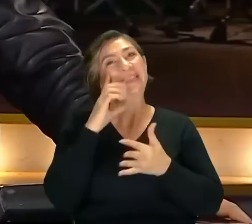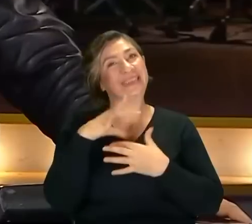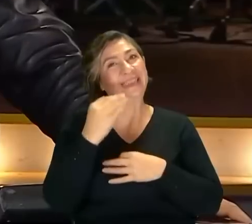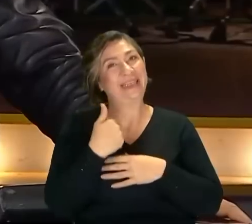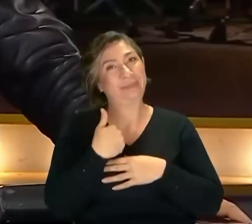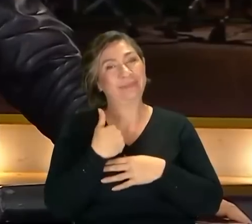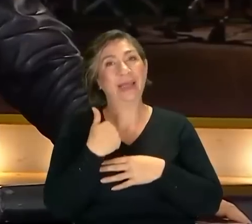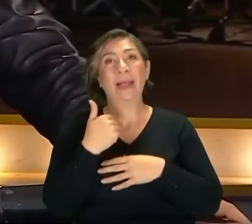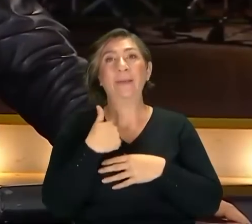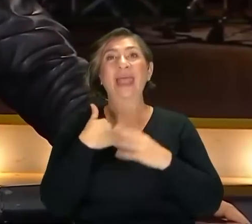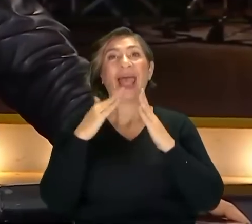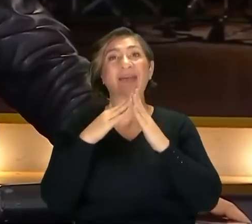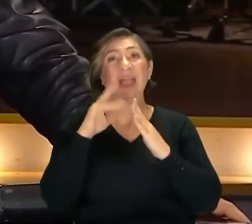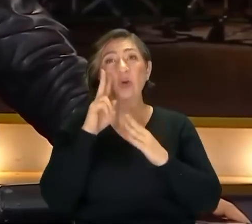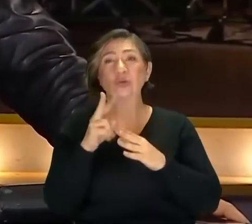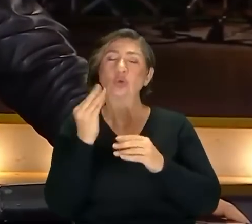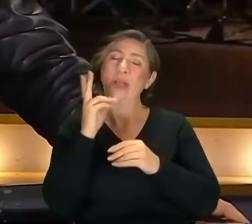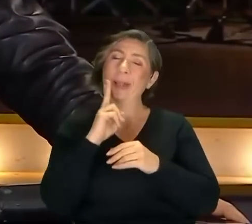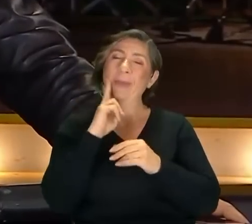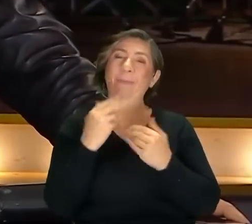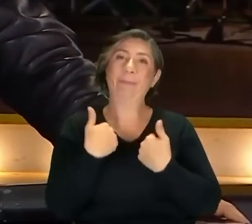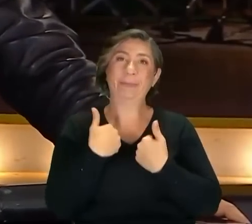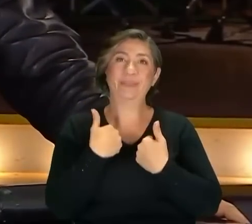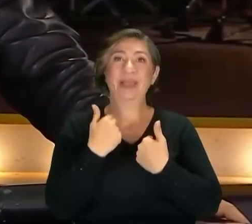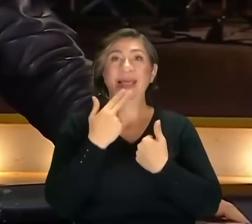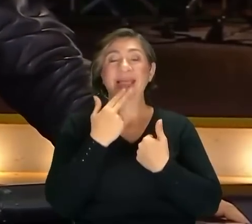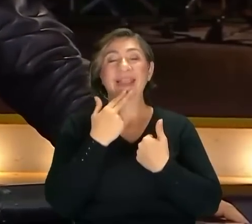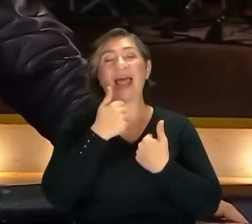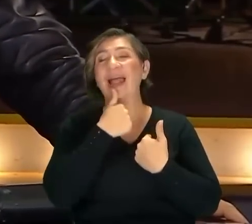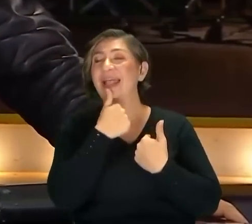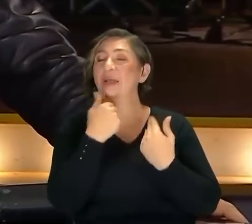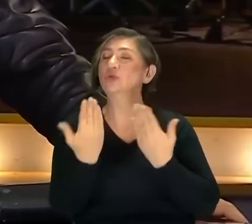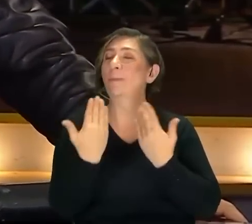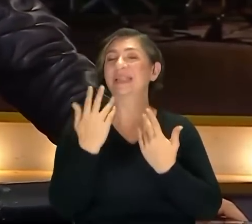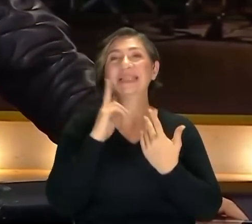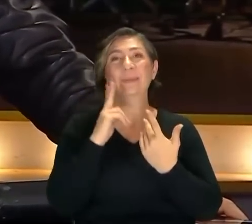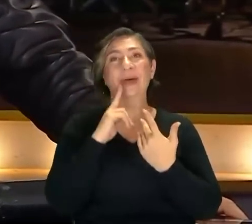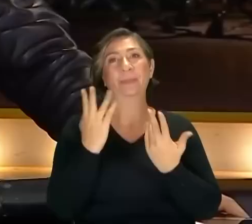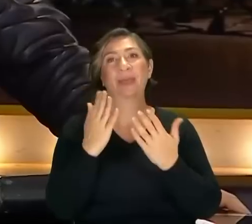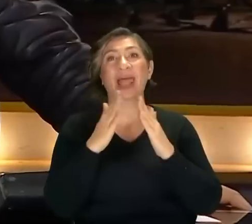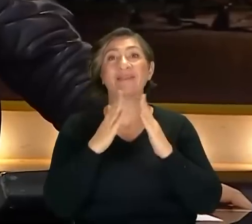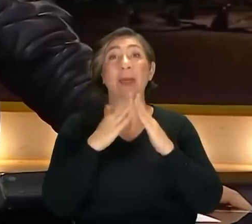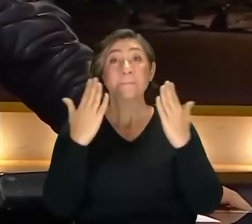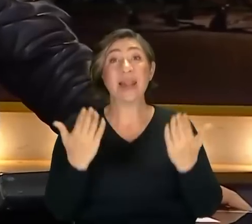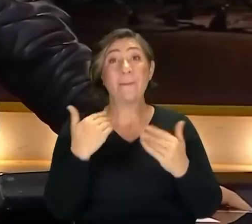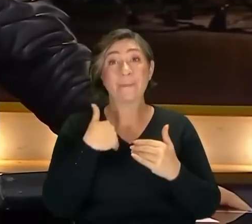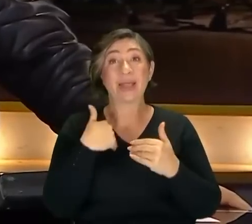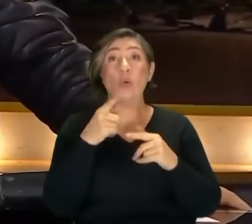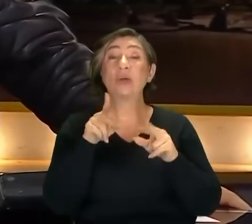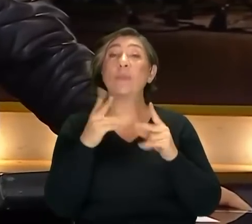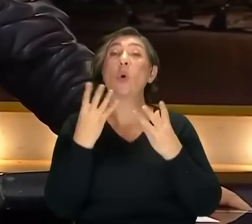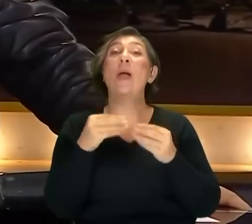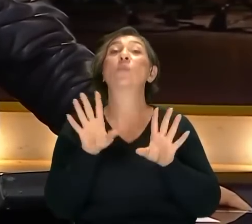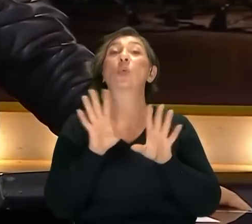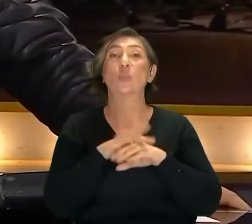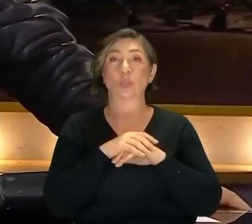mesela. Yani beni evde görsen çok kibarımdır mesela. Kadınlarla, erkeklerle filan. Mesela evde bile ben öyle